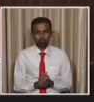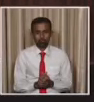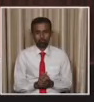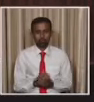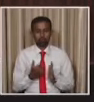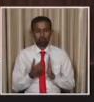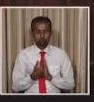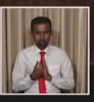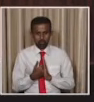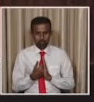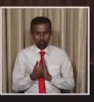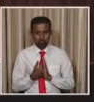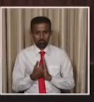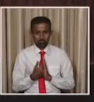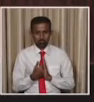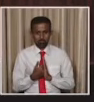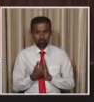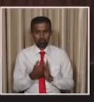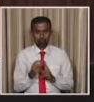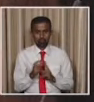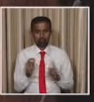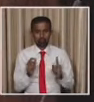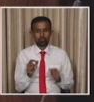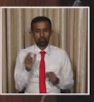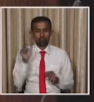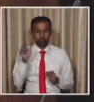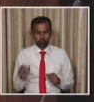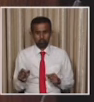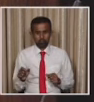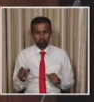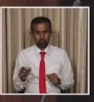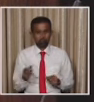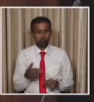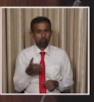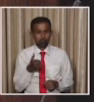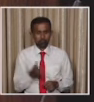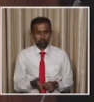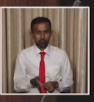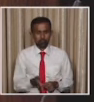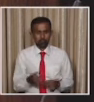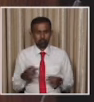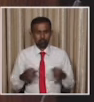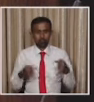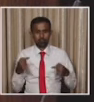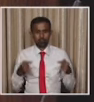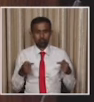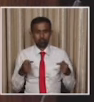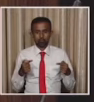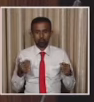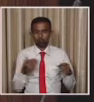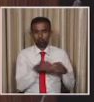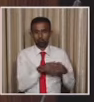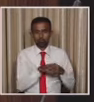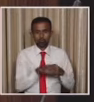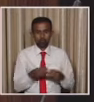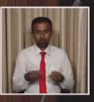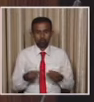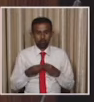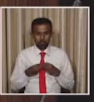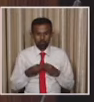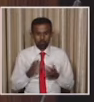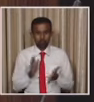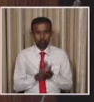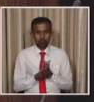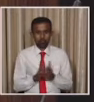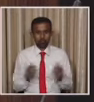ගරු මුලාසනාරූඪ මන්ත්‍රීතුමනි, මෙම විවාදයට සහභාගි වෙන්න ලැබීම ගැන මම